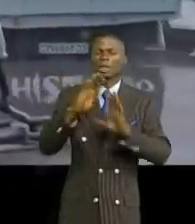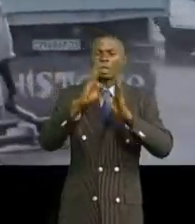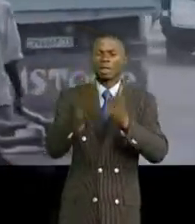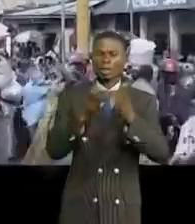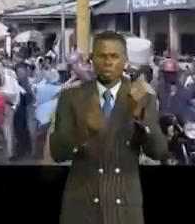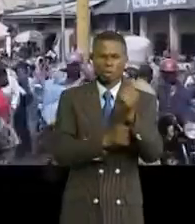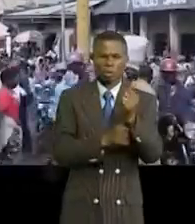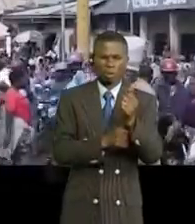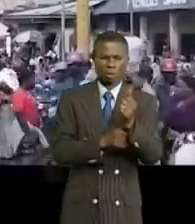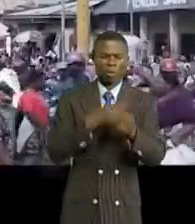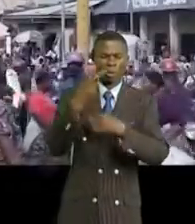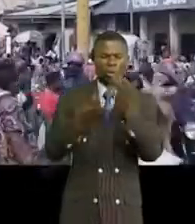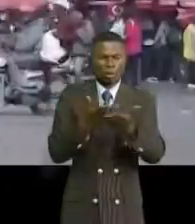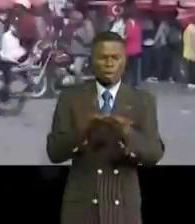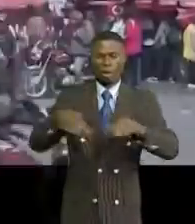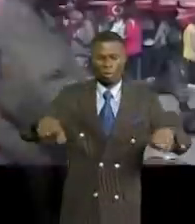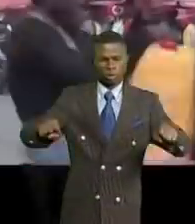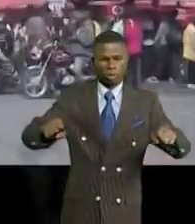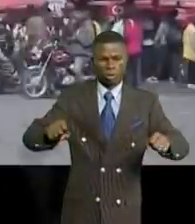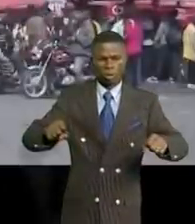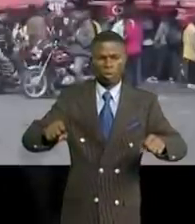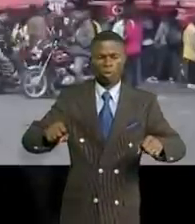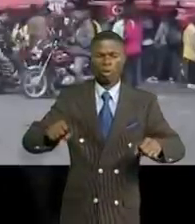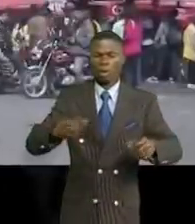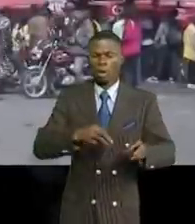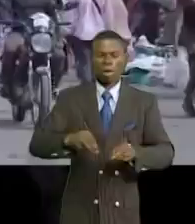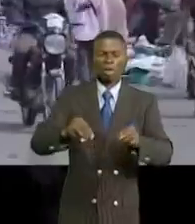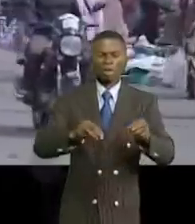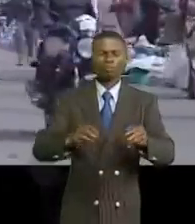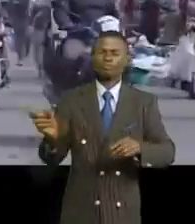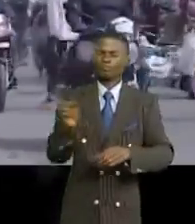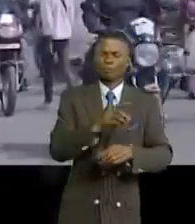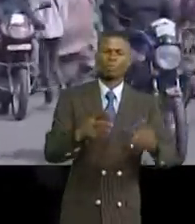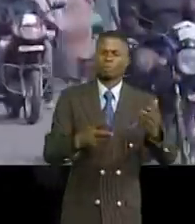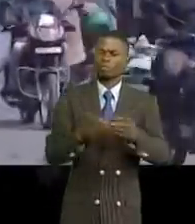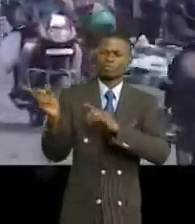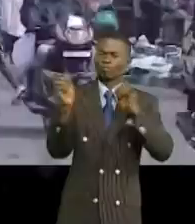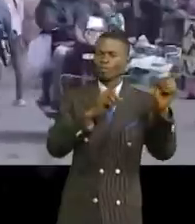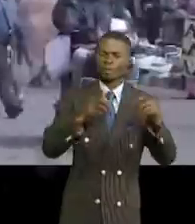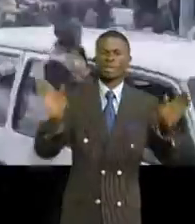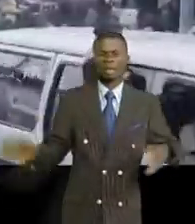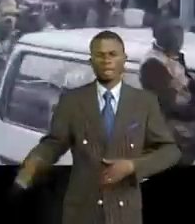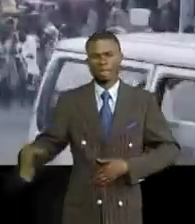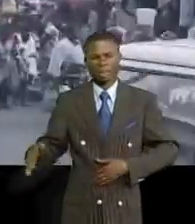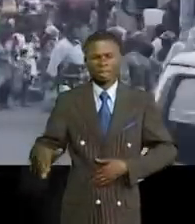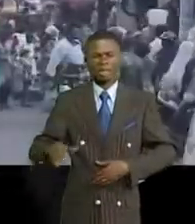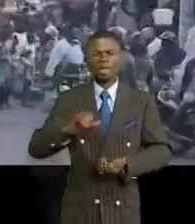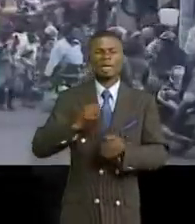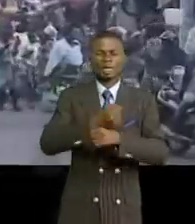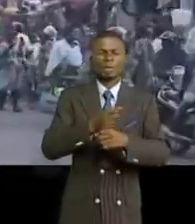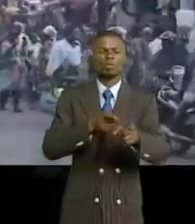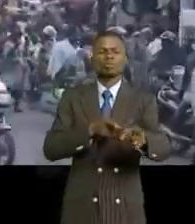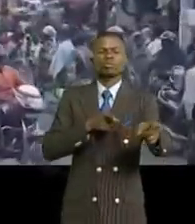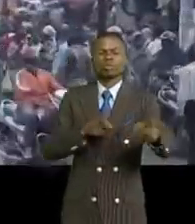qui passait par bear et la moto s'impose comme moyen de transport en commun par excellence criant parfois des embouteillages dans la ville